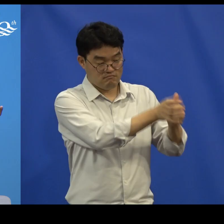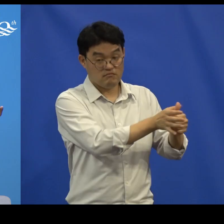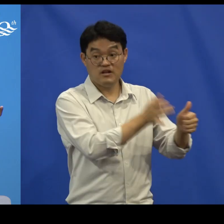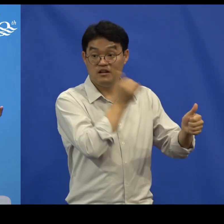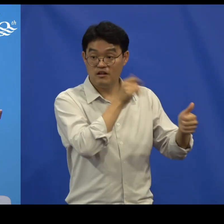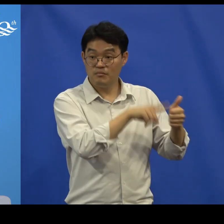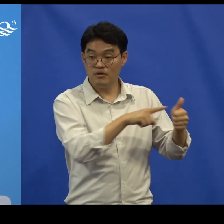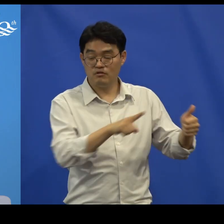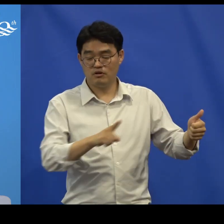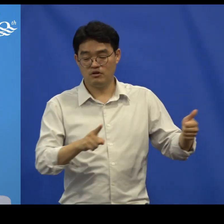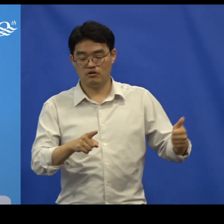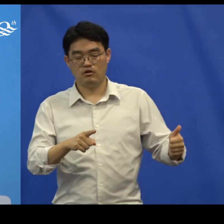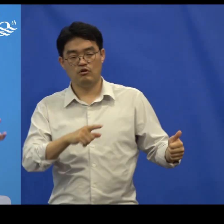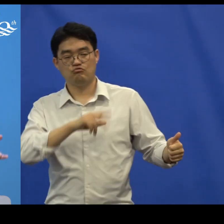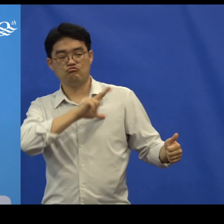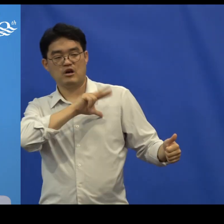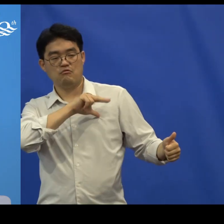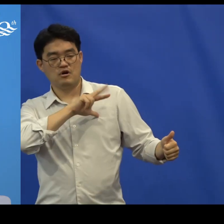나와.